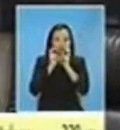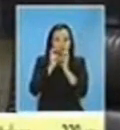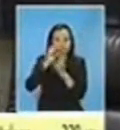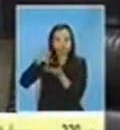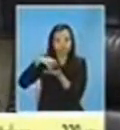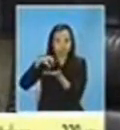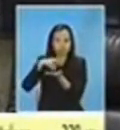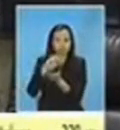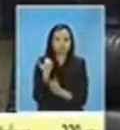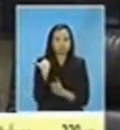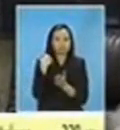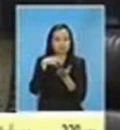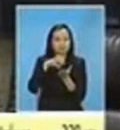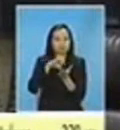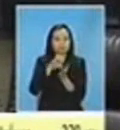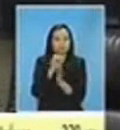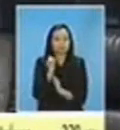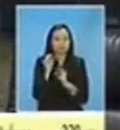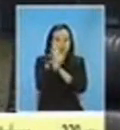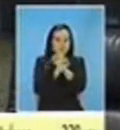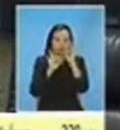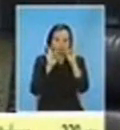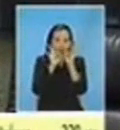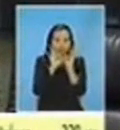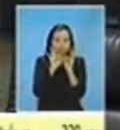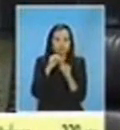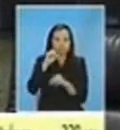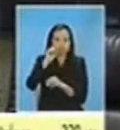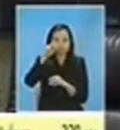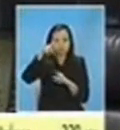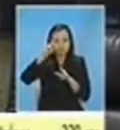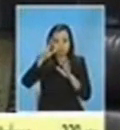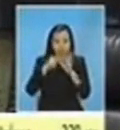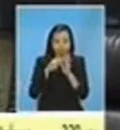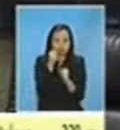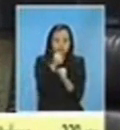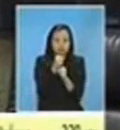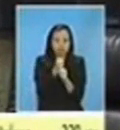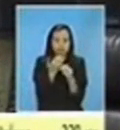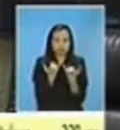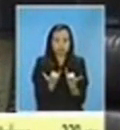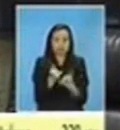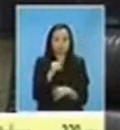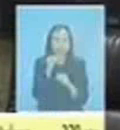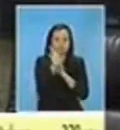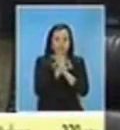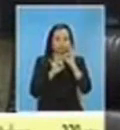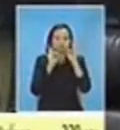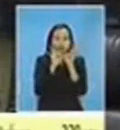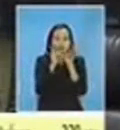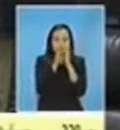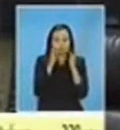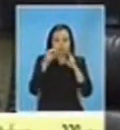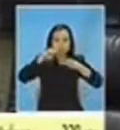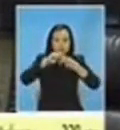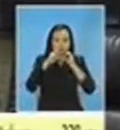ยค่ะ8พฤษภาคม57เป็นการถอดถอนซ้ำทั้งที่ดิฉันได้พ้นจากตำแหน่งนายกรัฐมนตรี